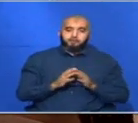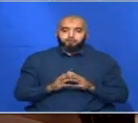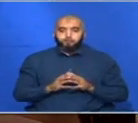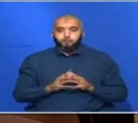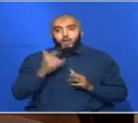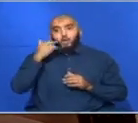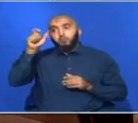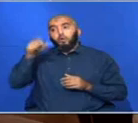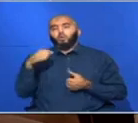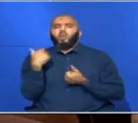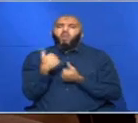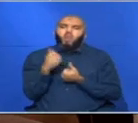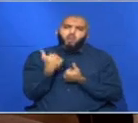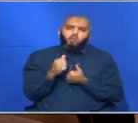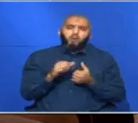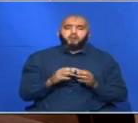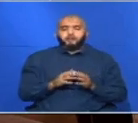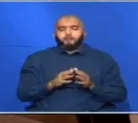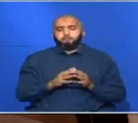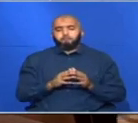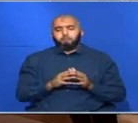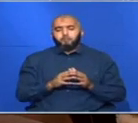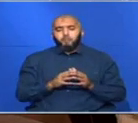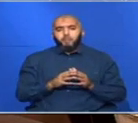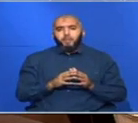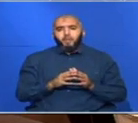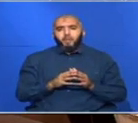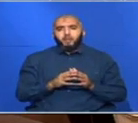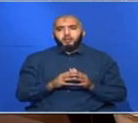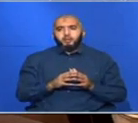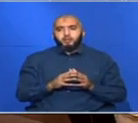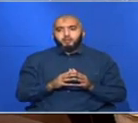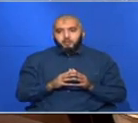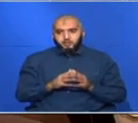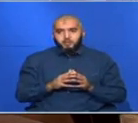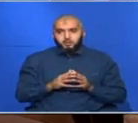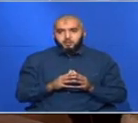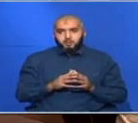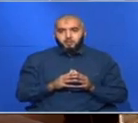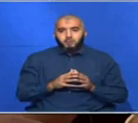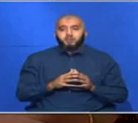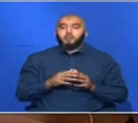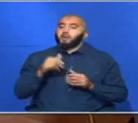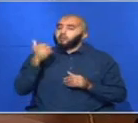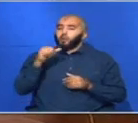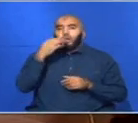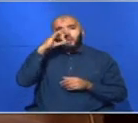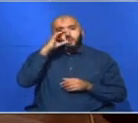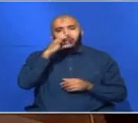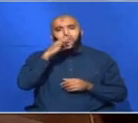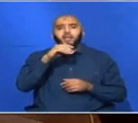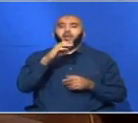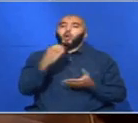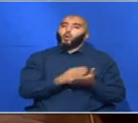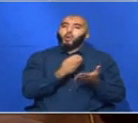الحمى وووووو واراد ان يقرا شيئا من القران الكريم فله ذلك وبالتالي